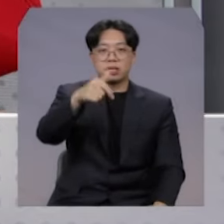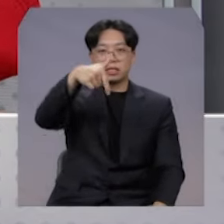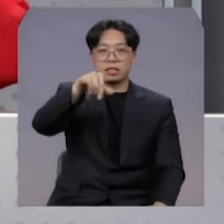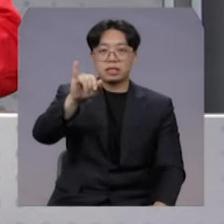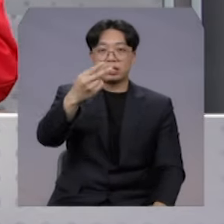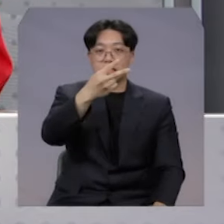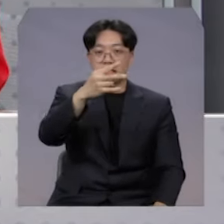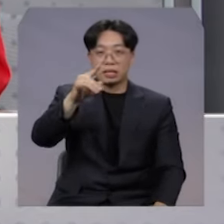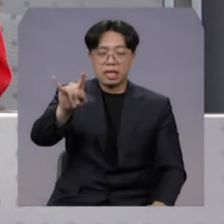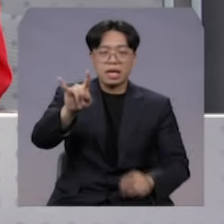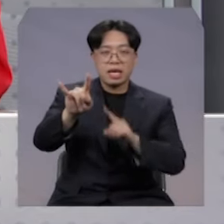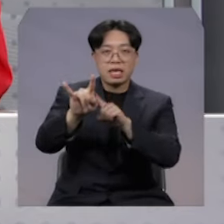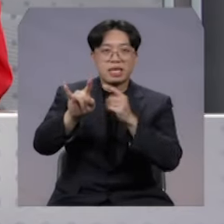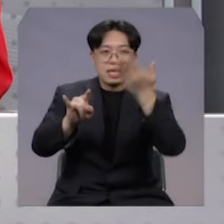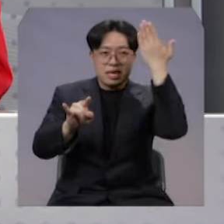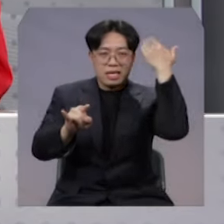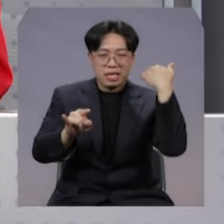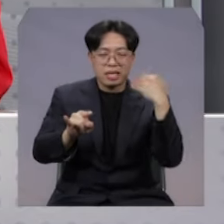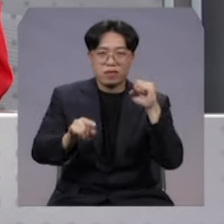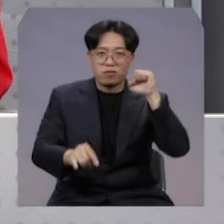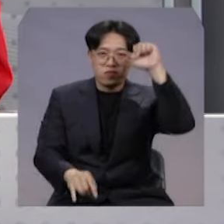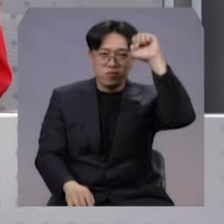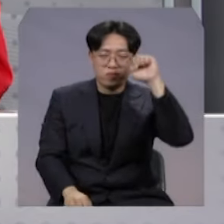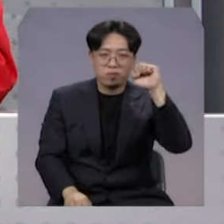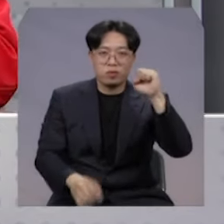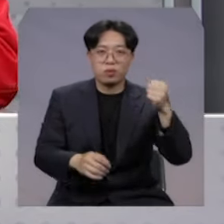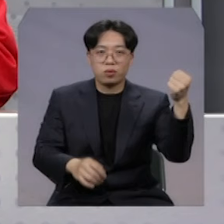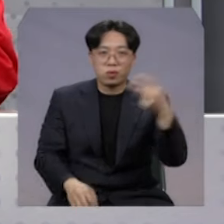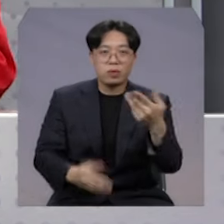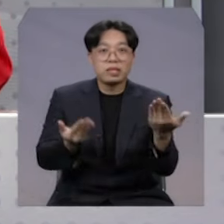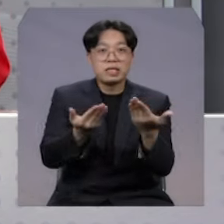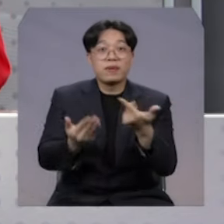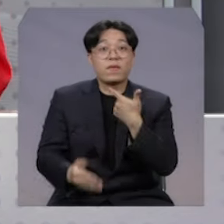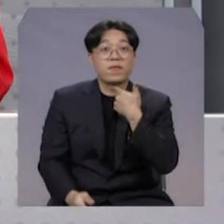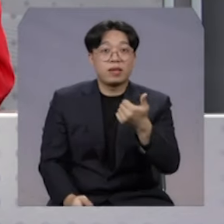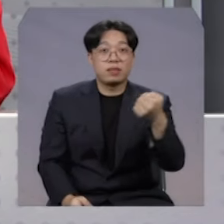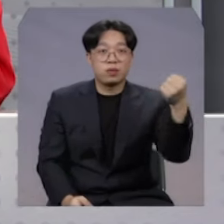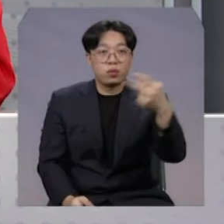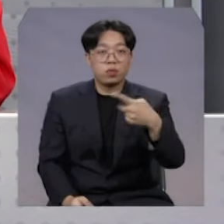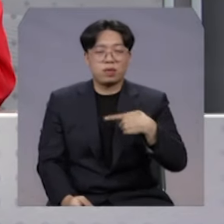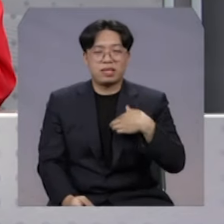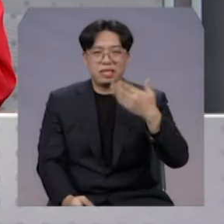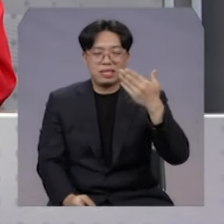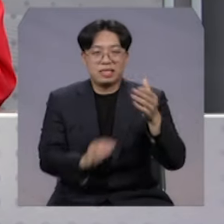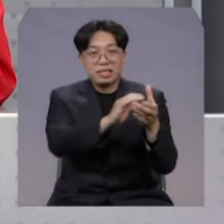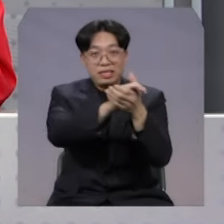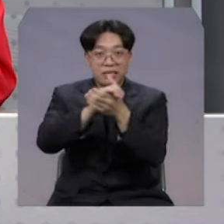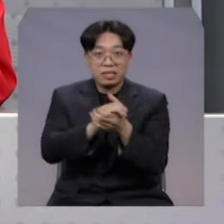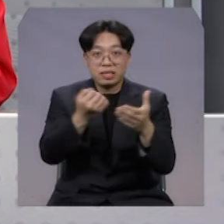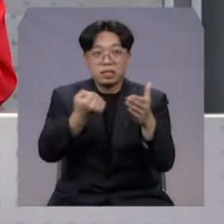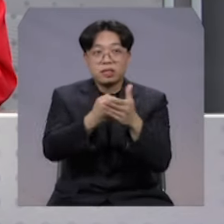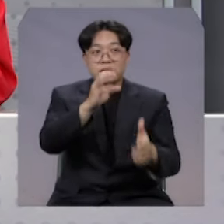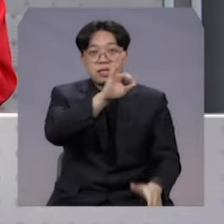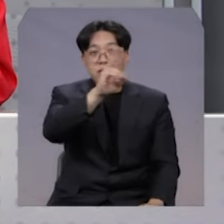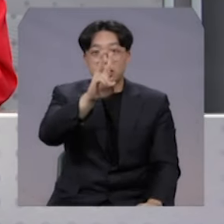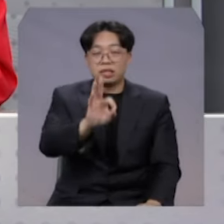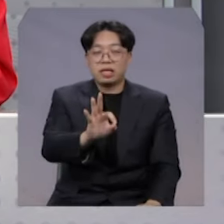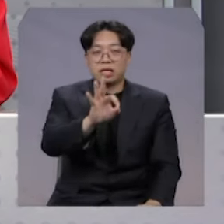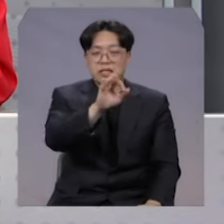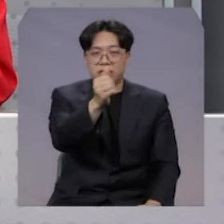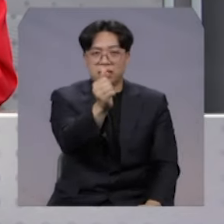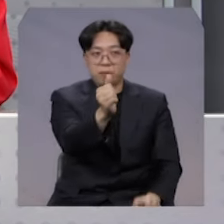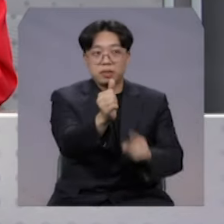국회의원으로서 훌륭한 일을 많이 해오신 그런 네네. 분입니다. 네네. 저도 친분이 있어서 그분은 훌륭하다고 생각합니다. 네. 20년을 넘게